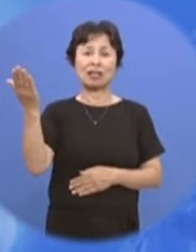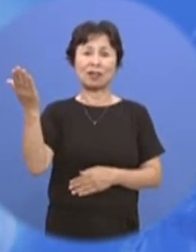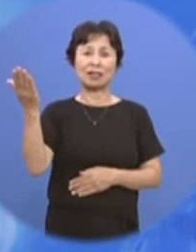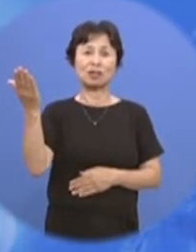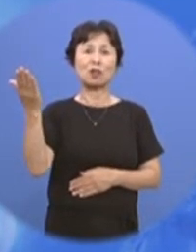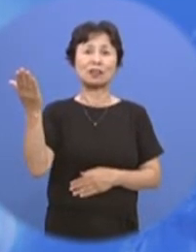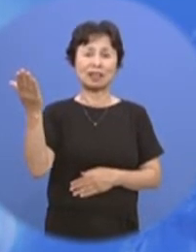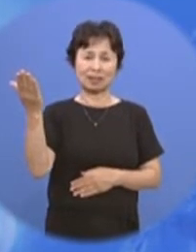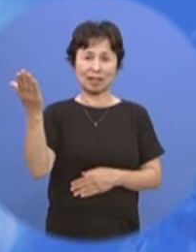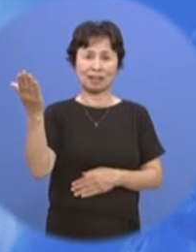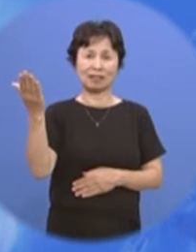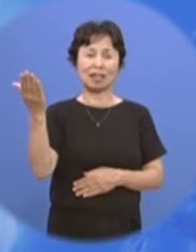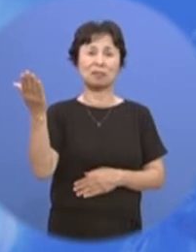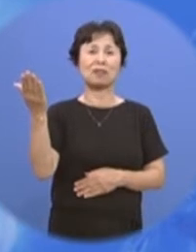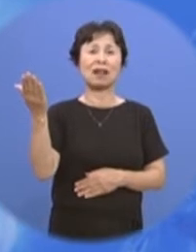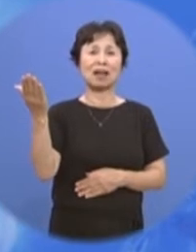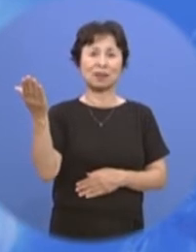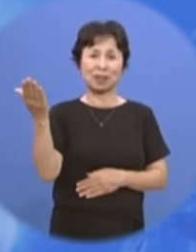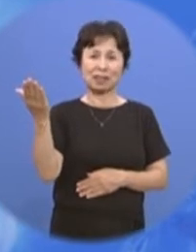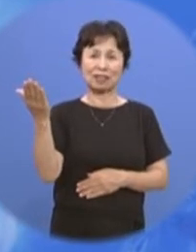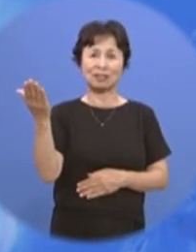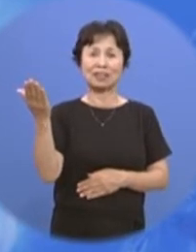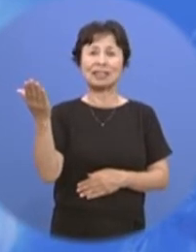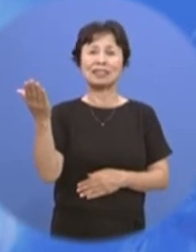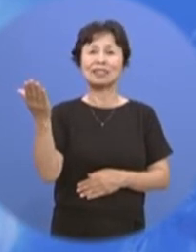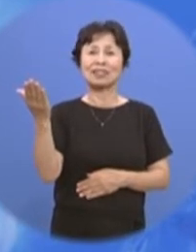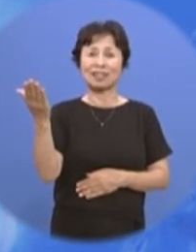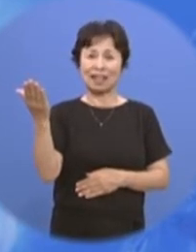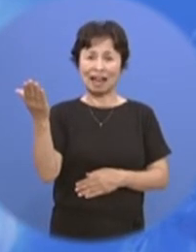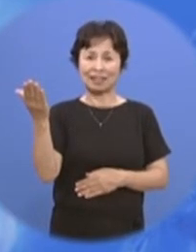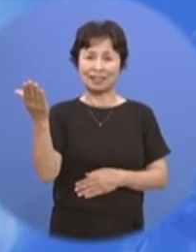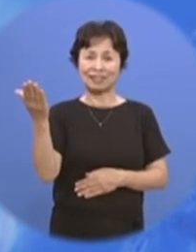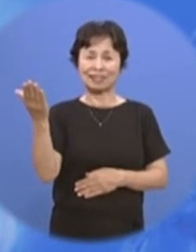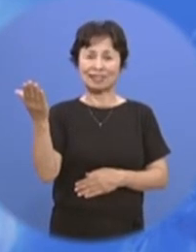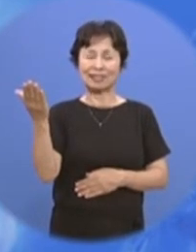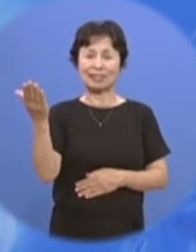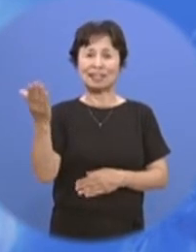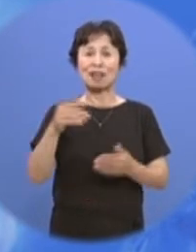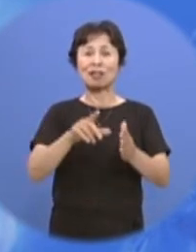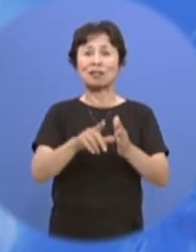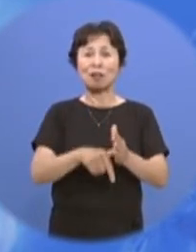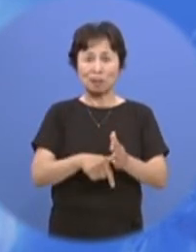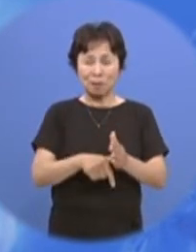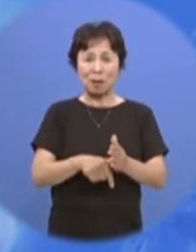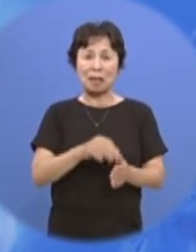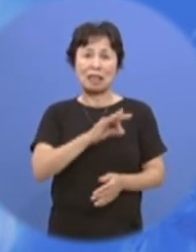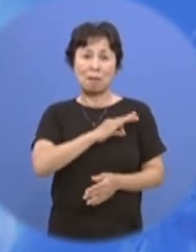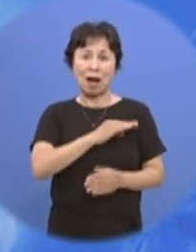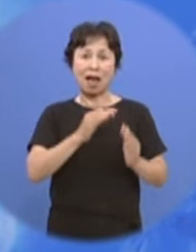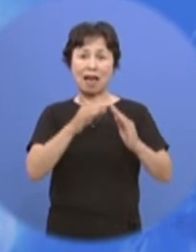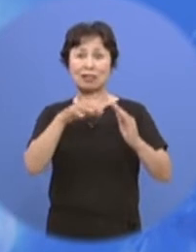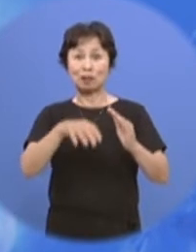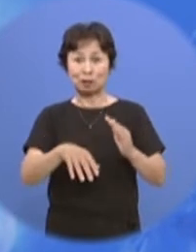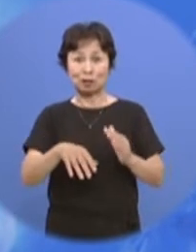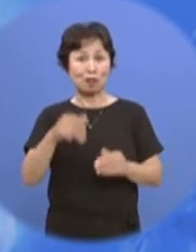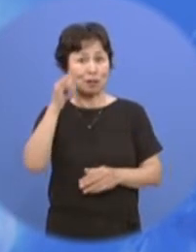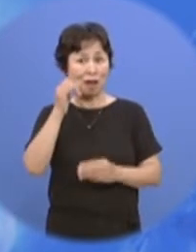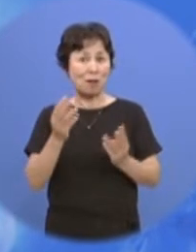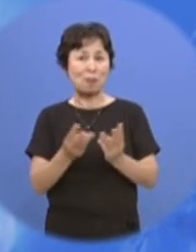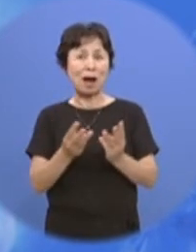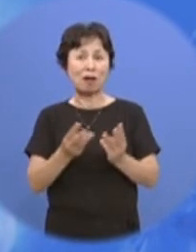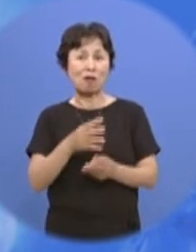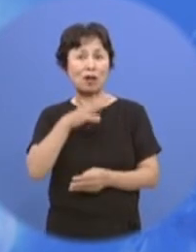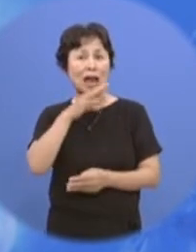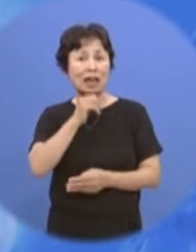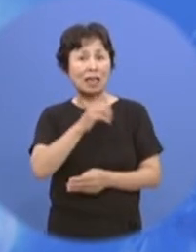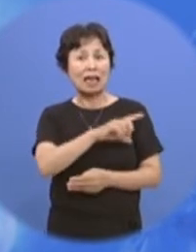640-8533 テレビ和歌山きのくに21の係です。応募の際は名前、住所、電話番号、年